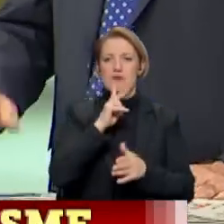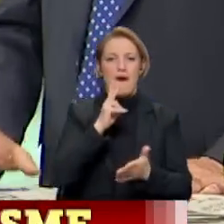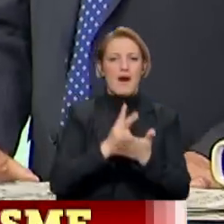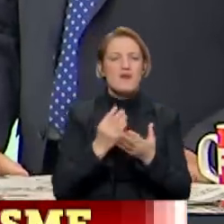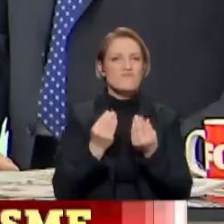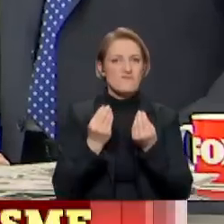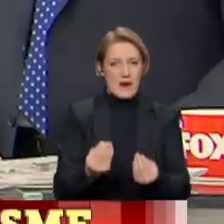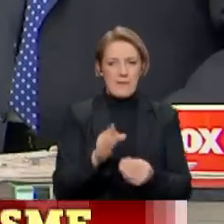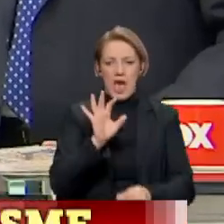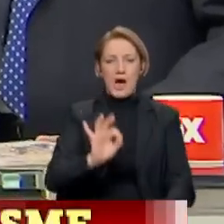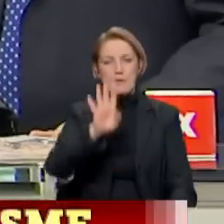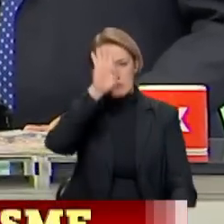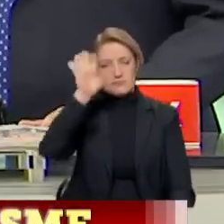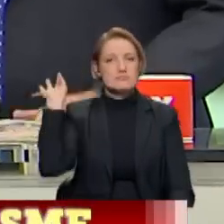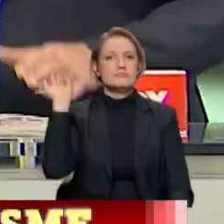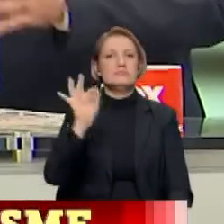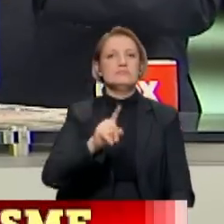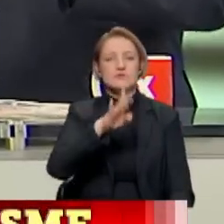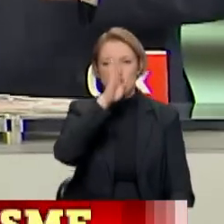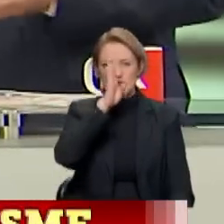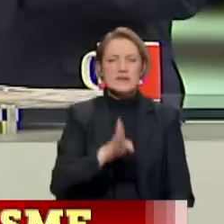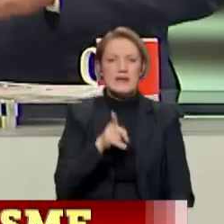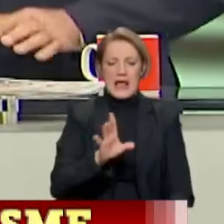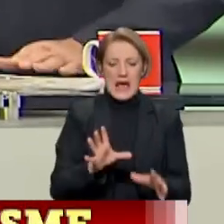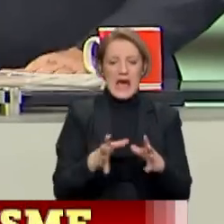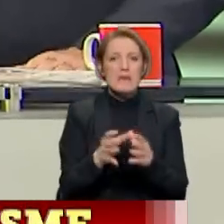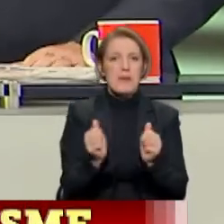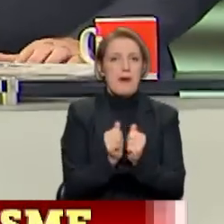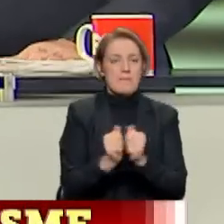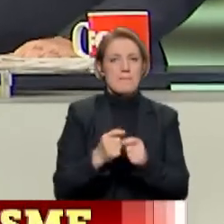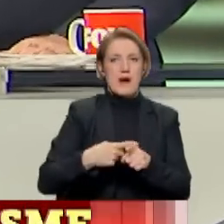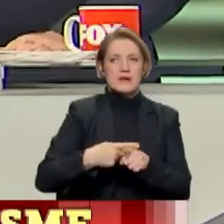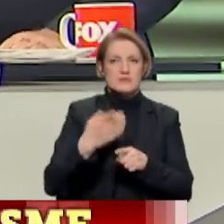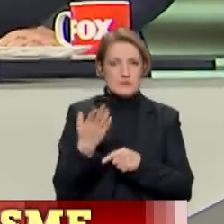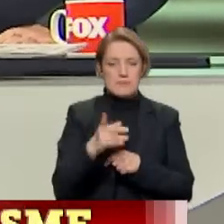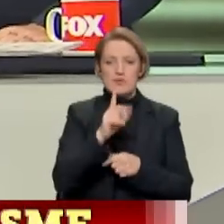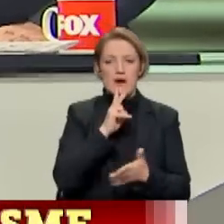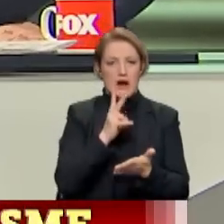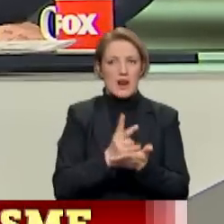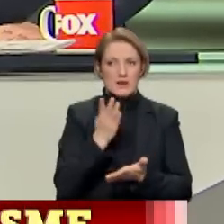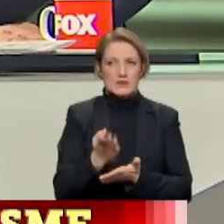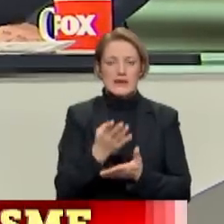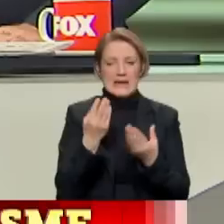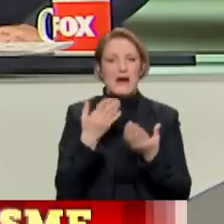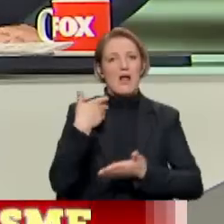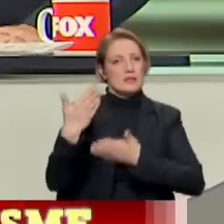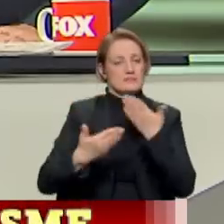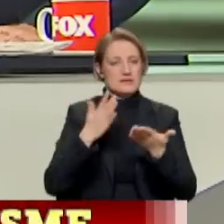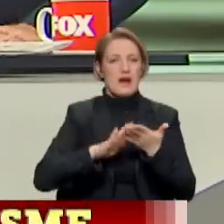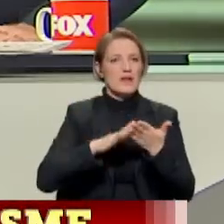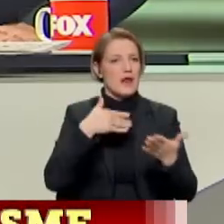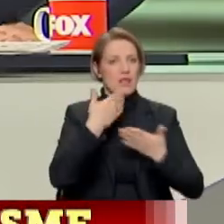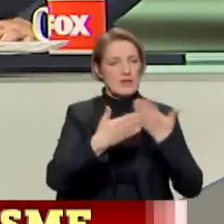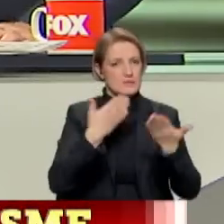süratle İstanbul'a hareket etmesi ve bu ciddiyeti de ekibiyle paylaşması, arkadaşlarına da bu kararlılığı izah etmesi, ifade